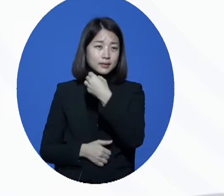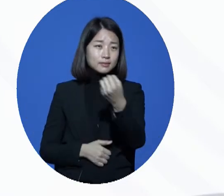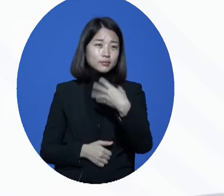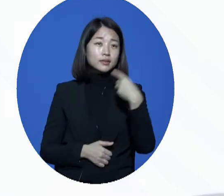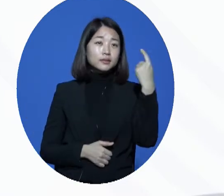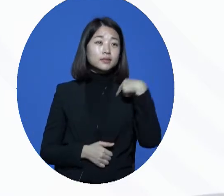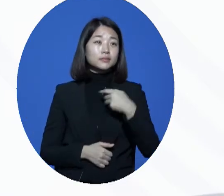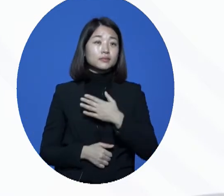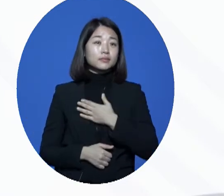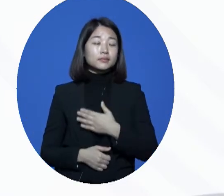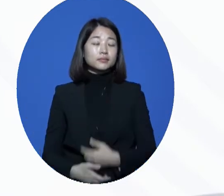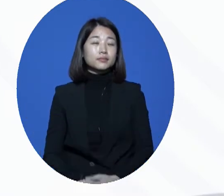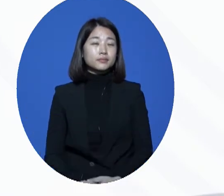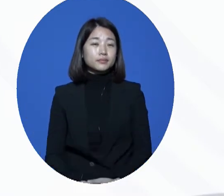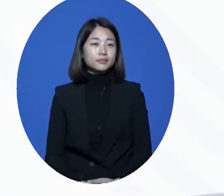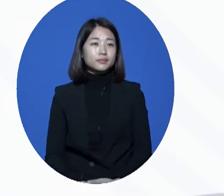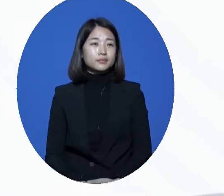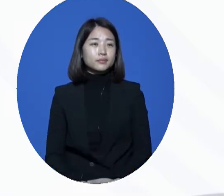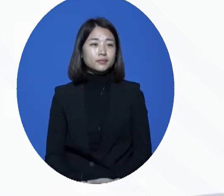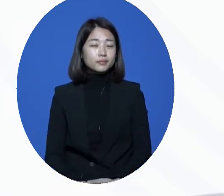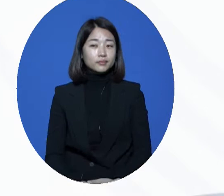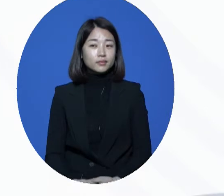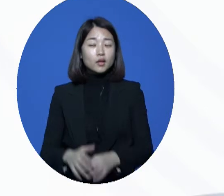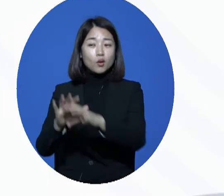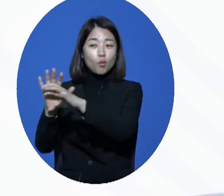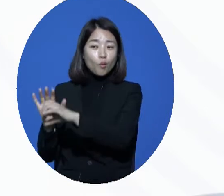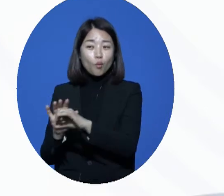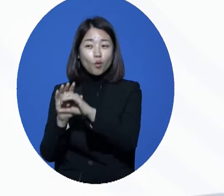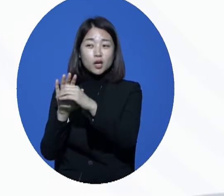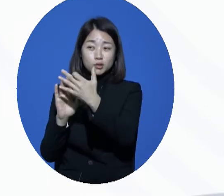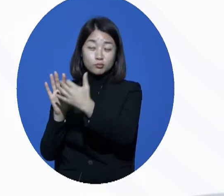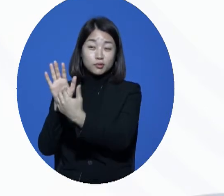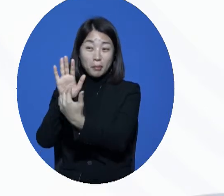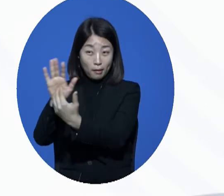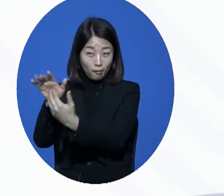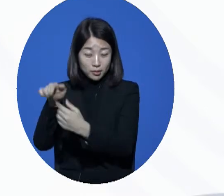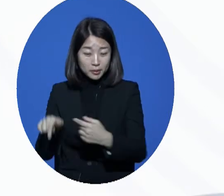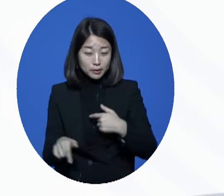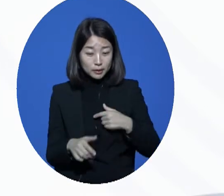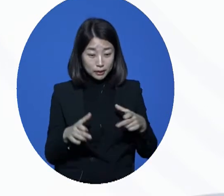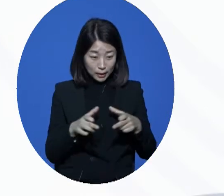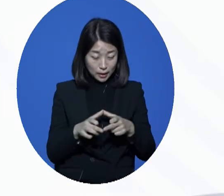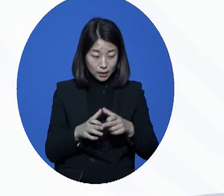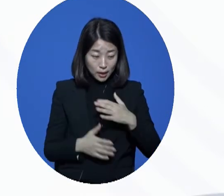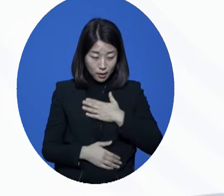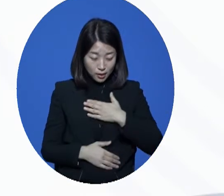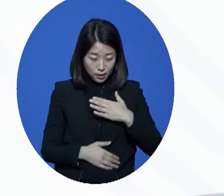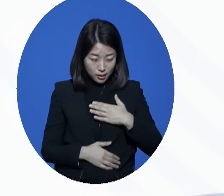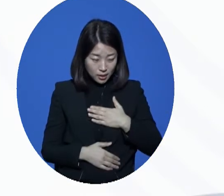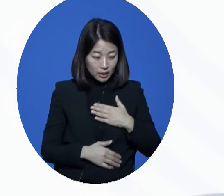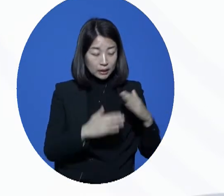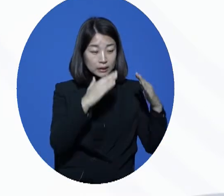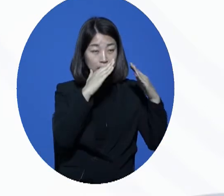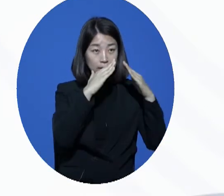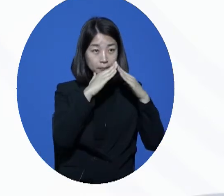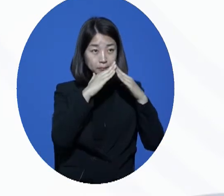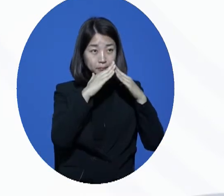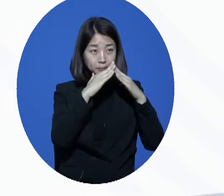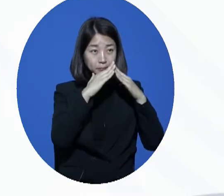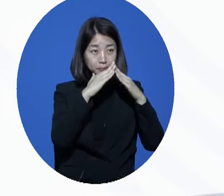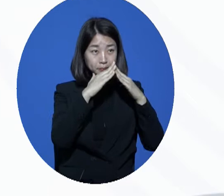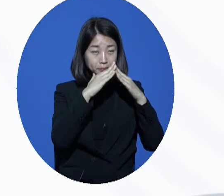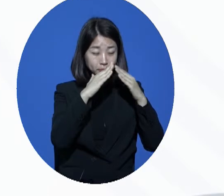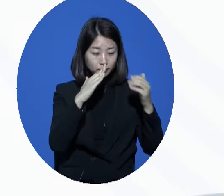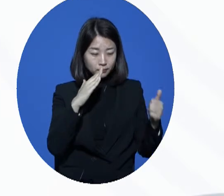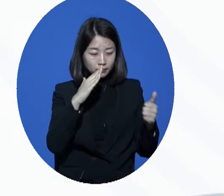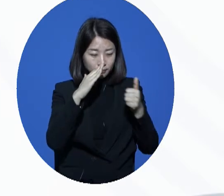지워버렸습니다. 그는 장애인이 몸이 되었고 집은 몸이랑 조율될 수 없는 시설이